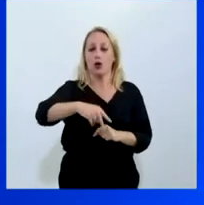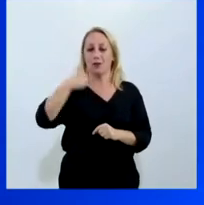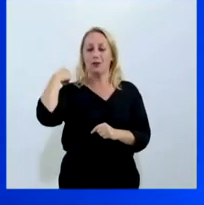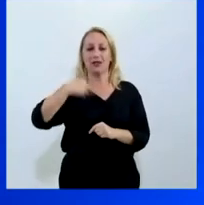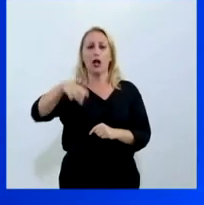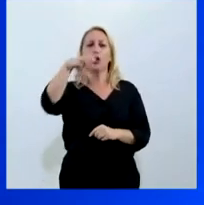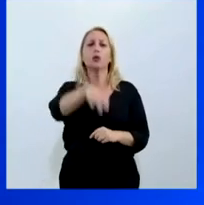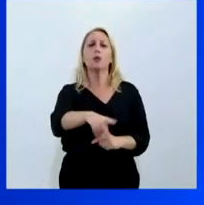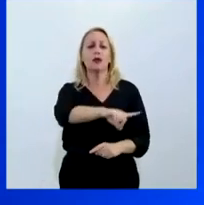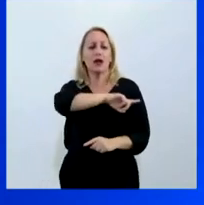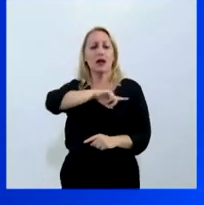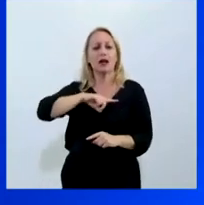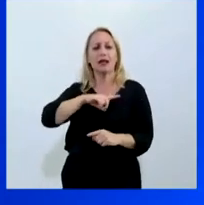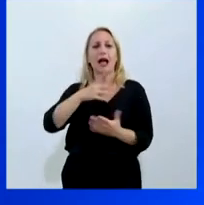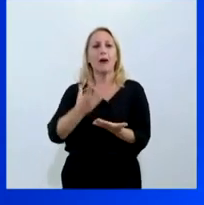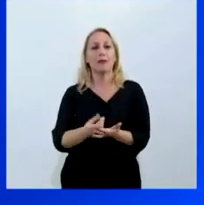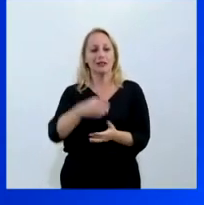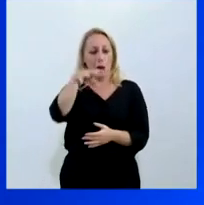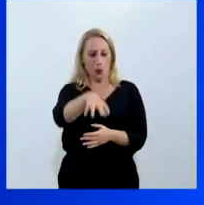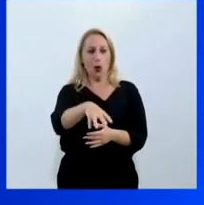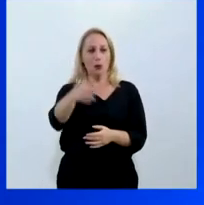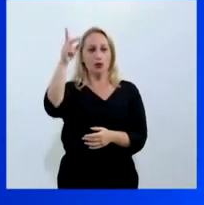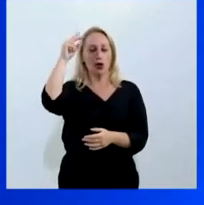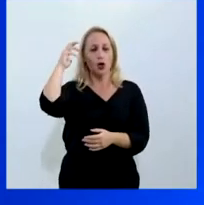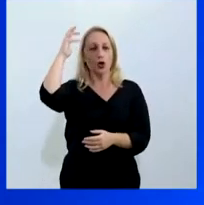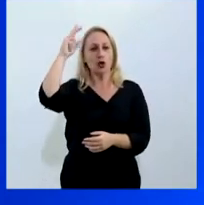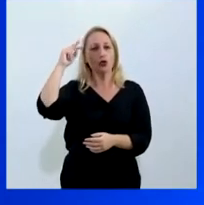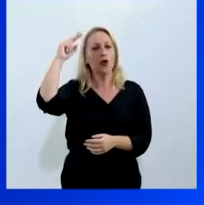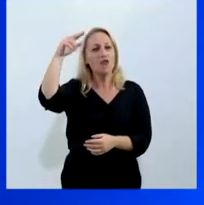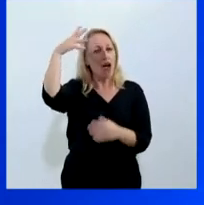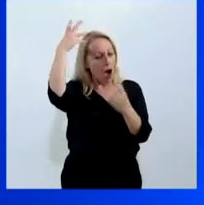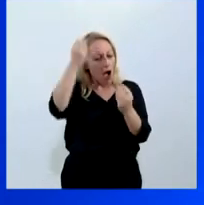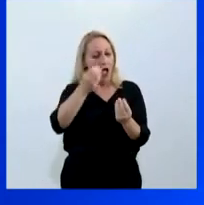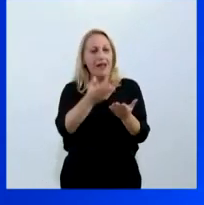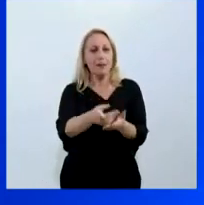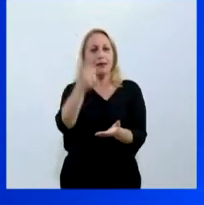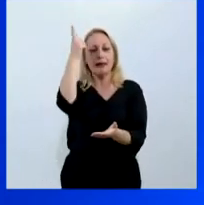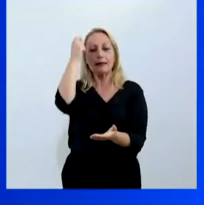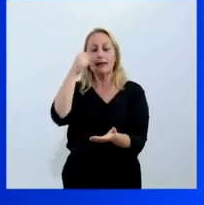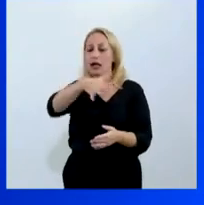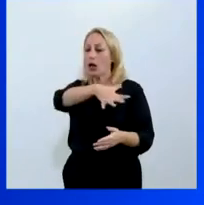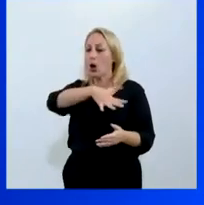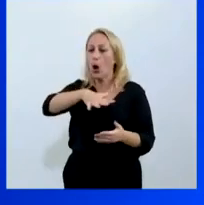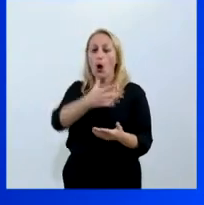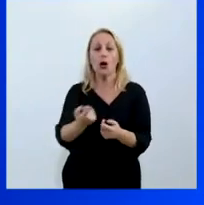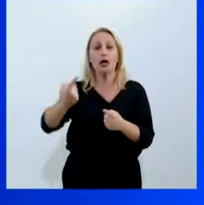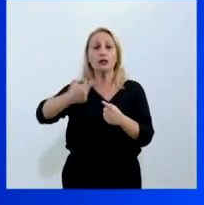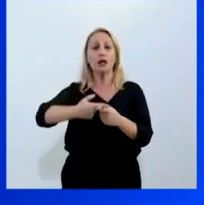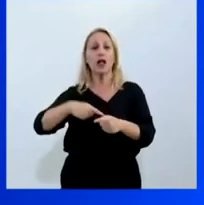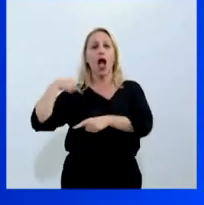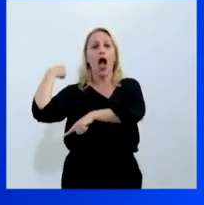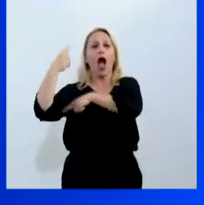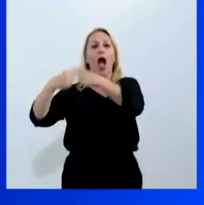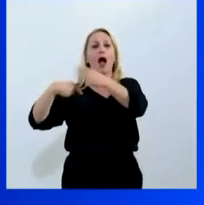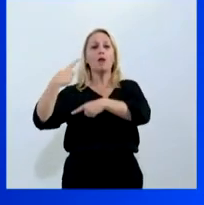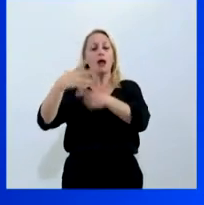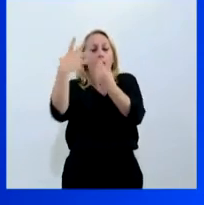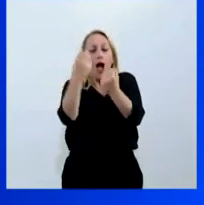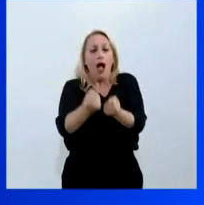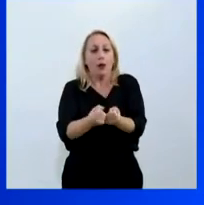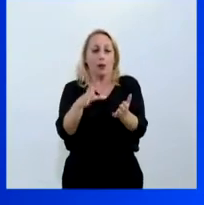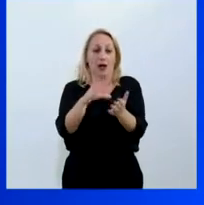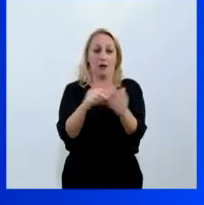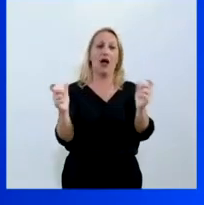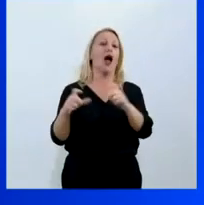μεγάλη τοπική σοφία στα ζητήματα αυτά και μεγάλη πρακτική εμπειρία στο πεδίο. Τα χωριά